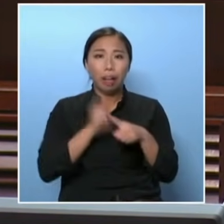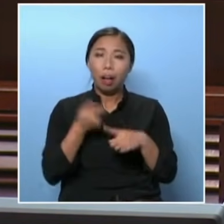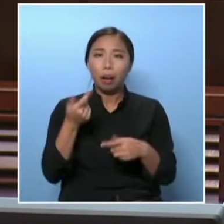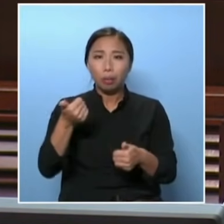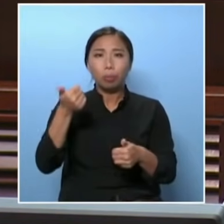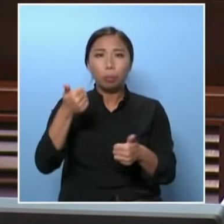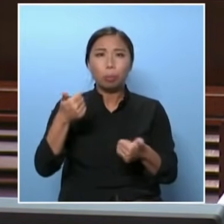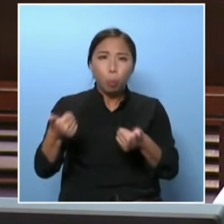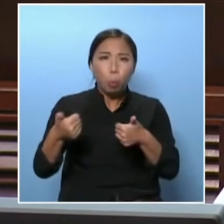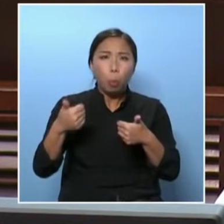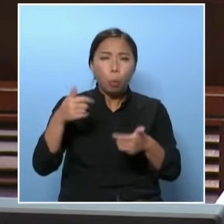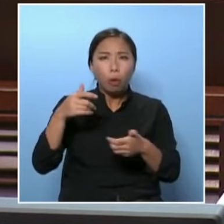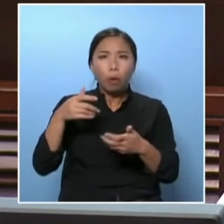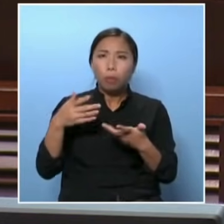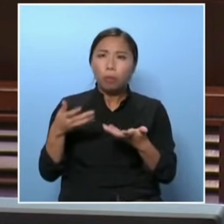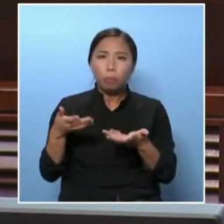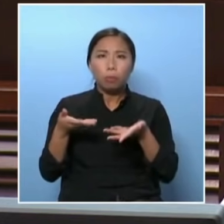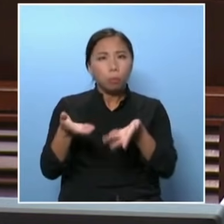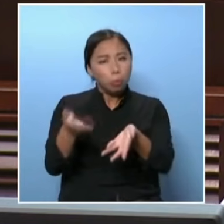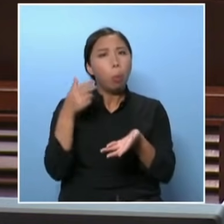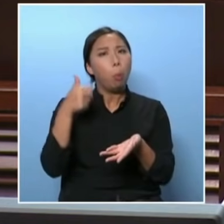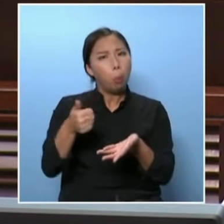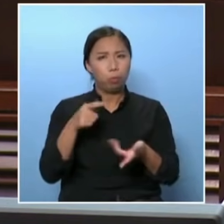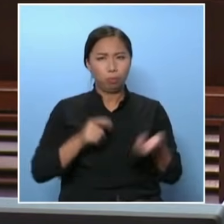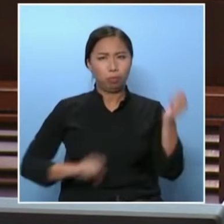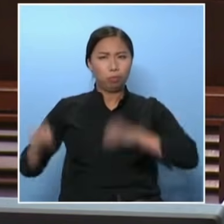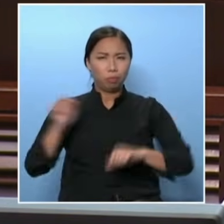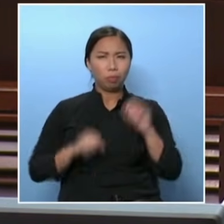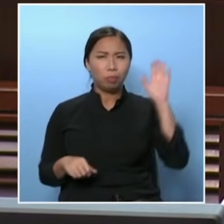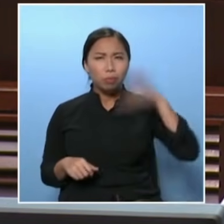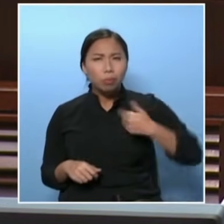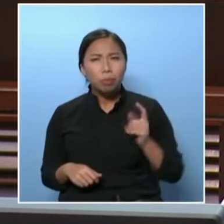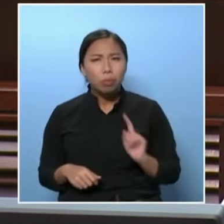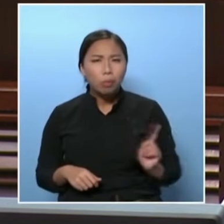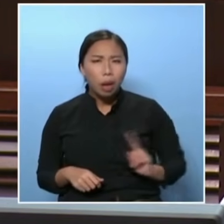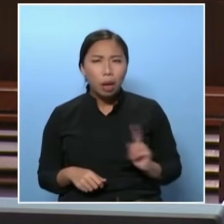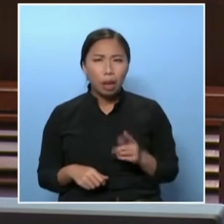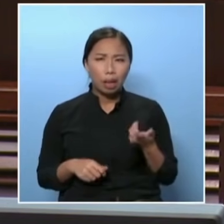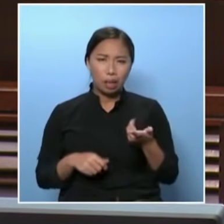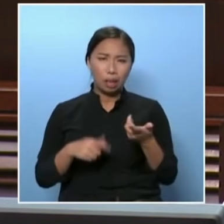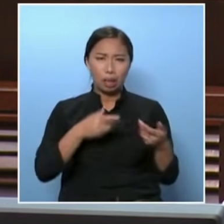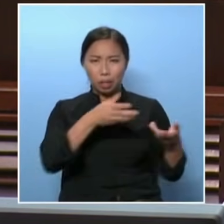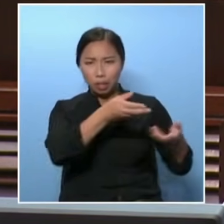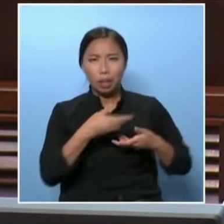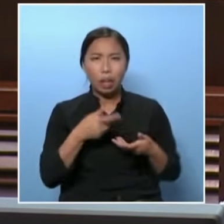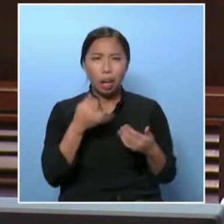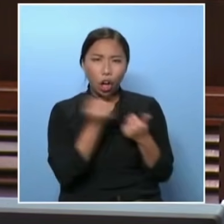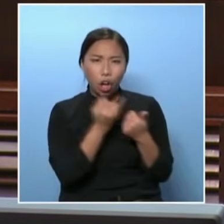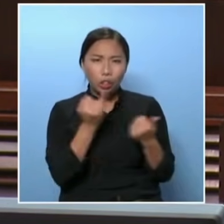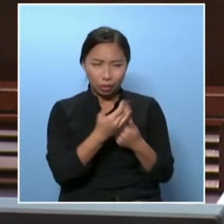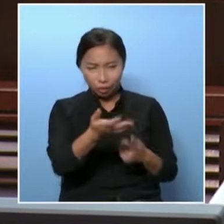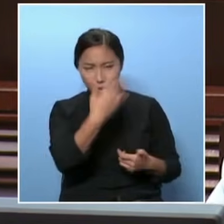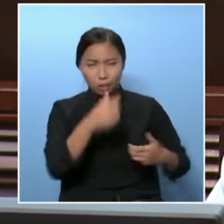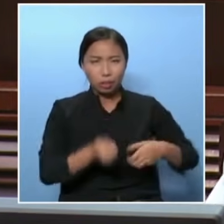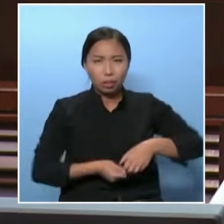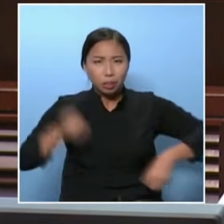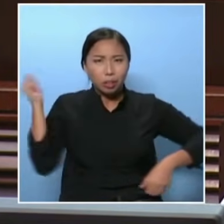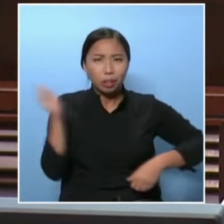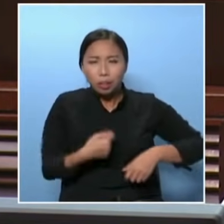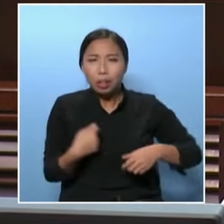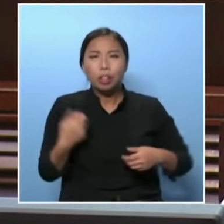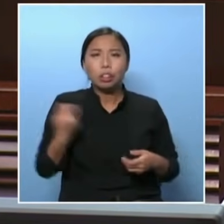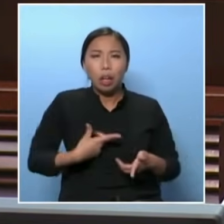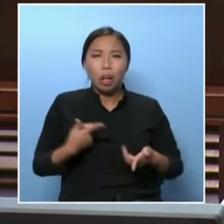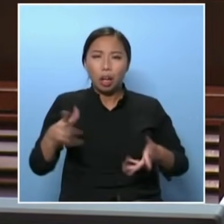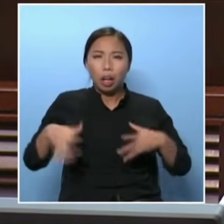薄。那為什麼會有這樣的行為呢？帶學生藏有攻擊性武器，帶他們去示威，違法